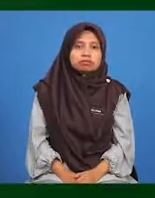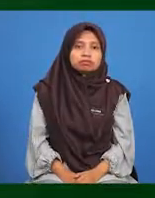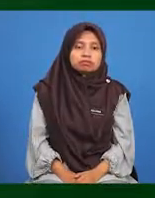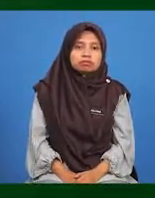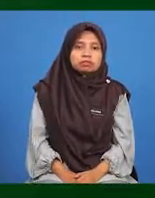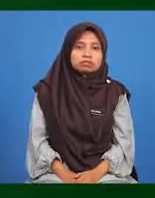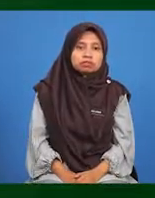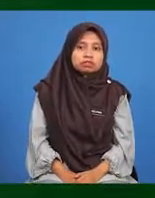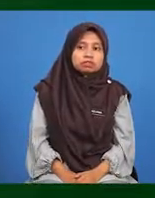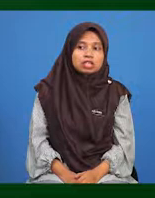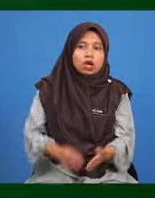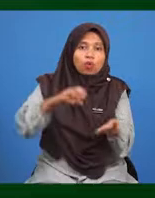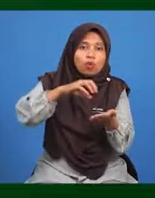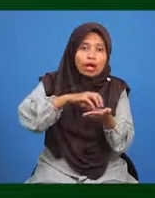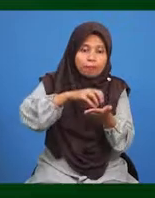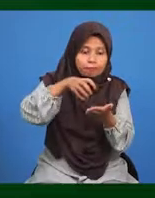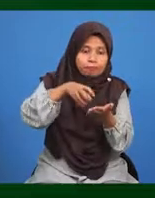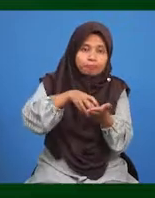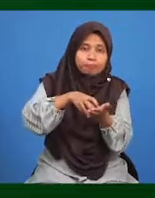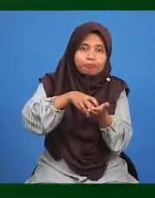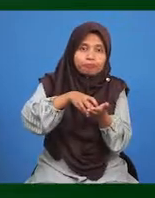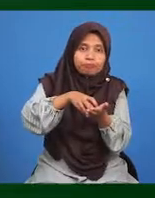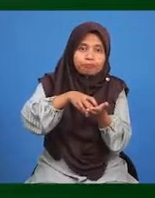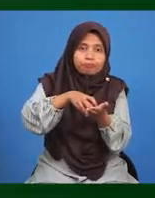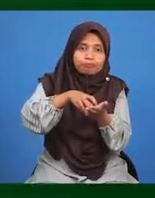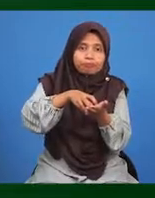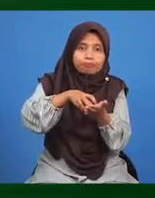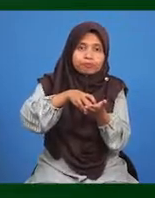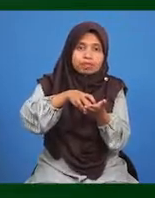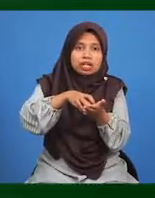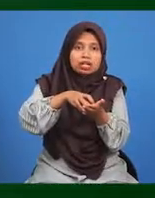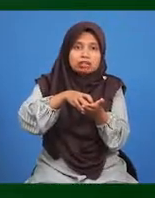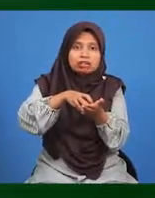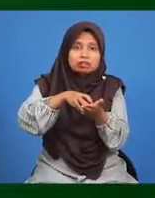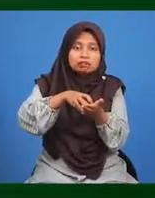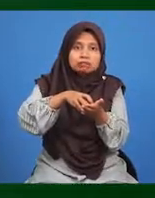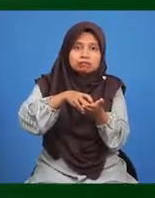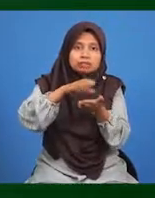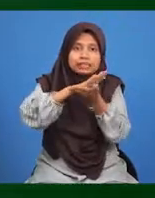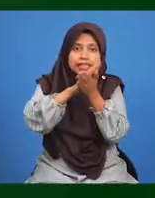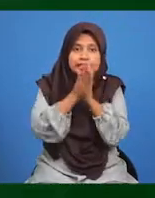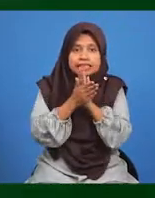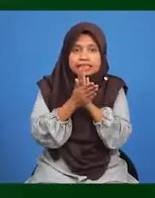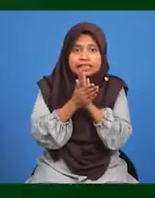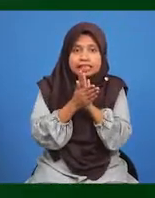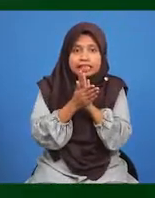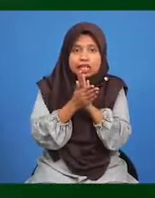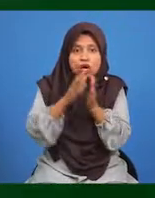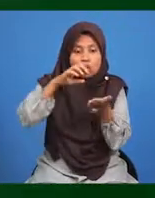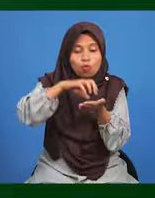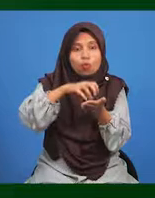Contoh pertama, kuih. Perkataan kuih apabila digandakan akan menjadi kuih